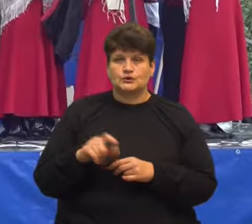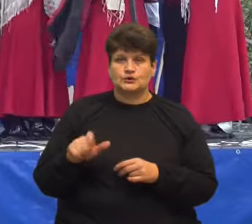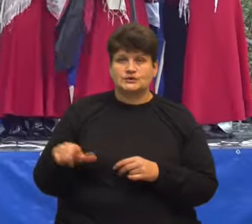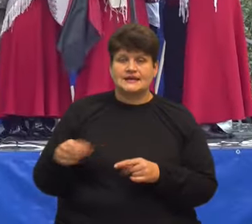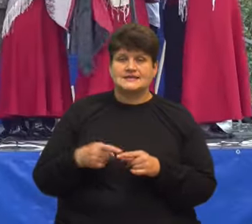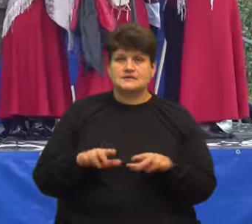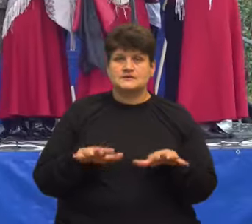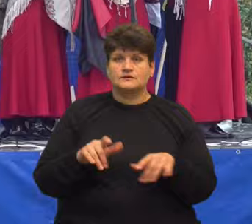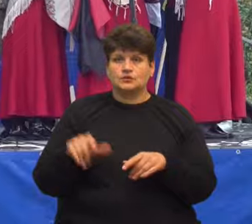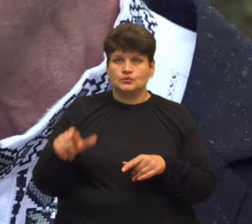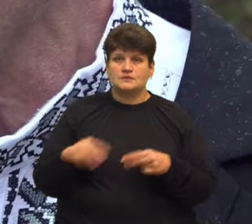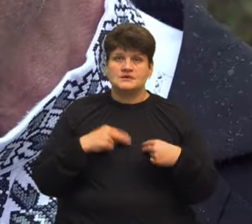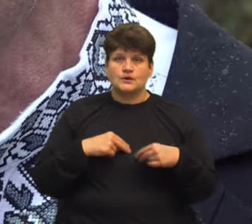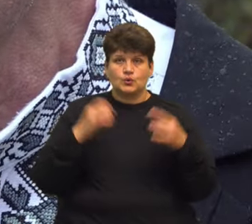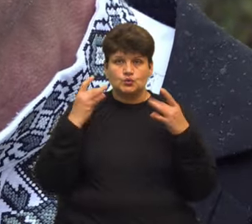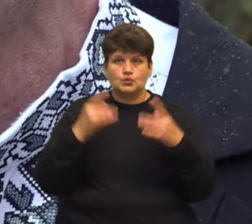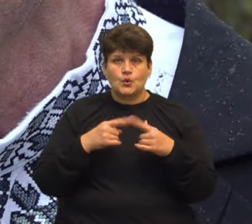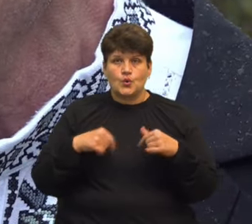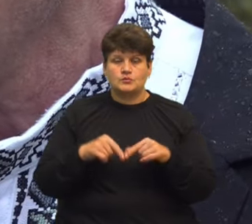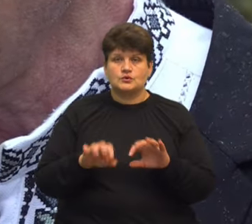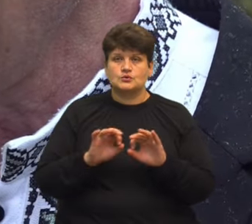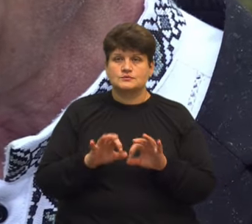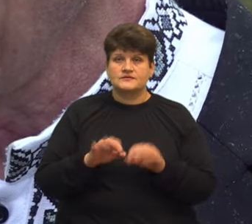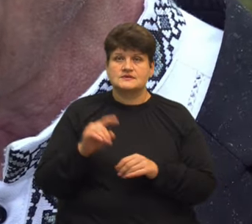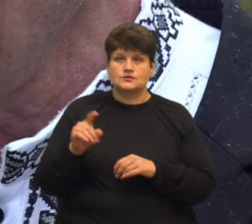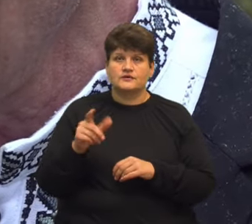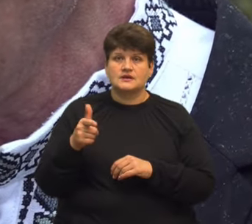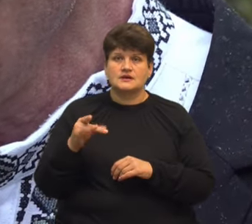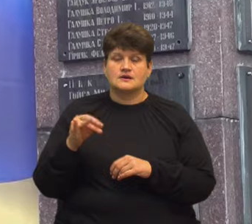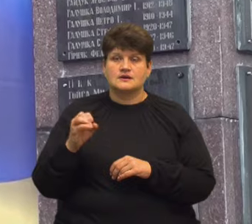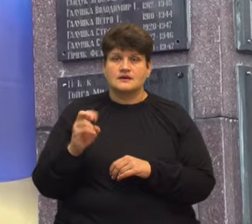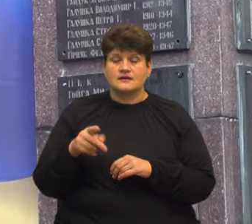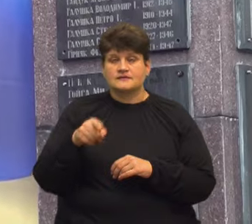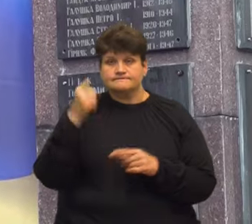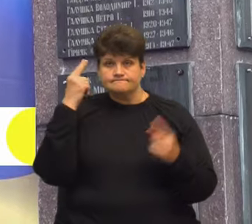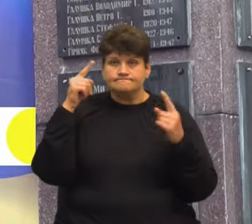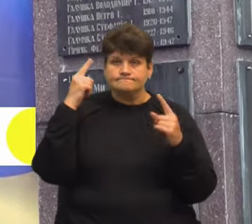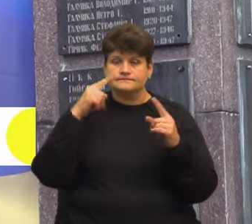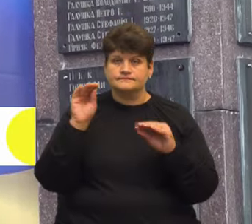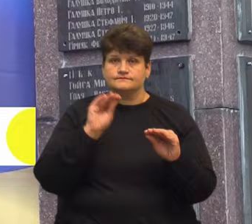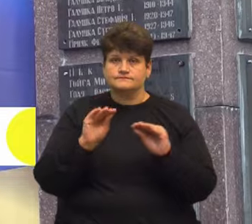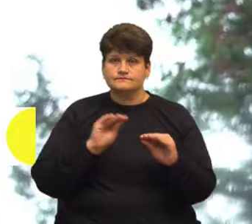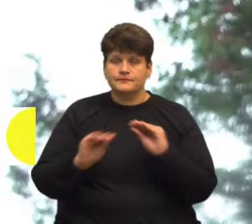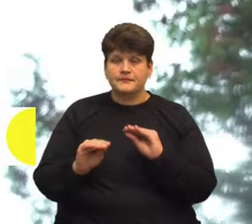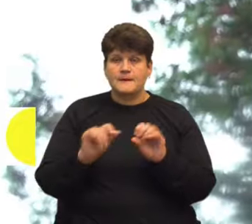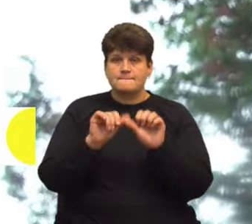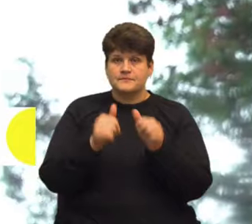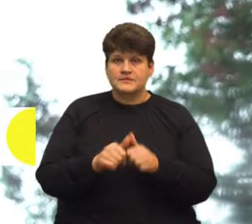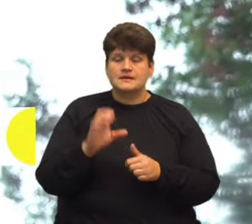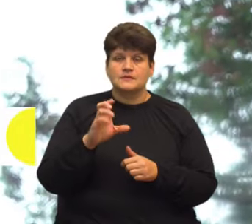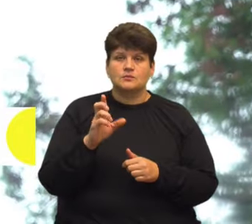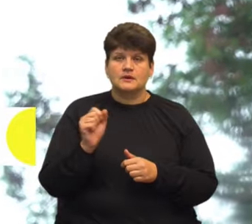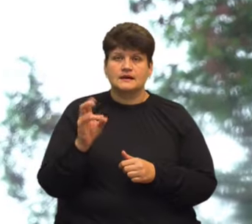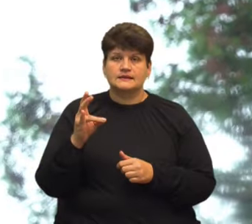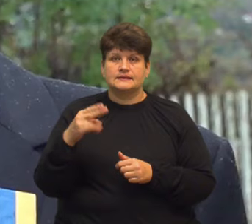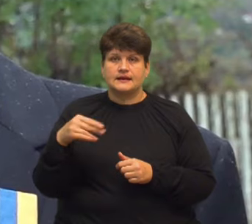діячі, працівники культури області, розповів Зиновій Гірняк. Він автор ідеї спорудження пам'ятників Степану Бандері та Роману